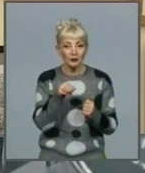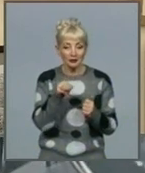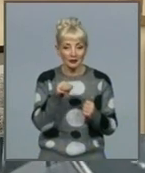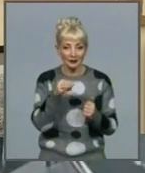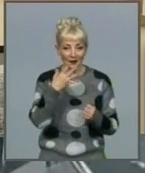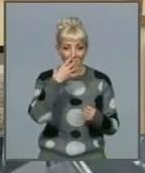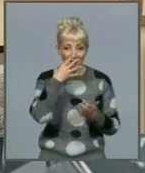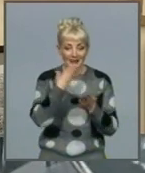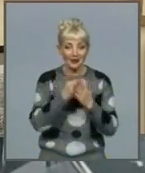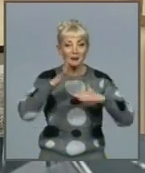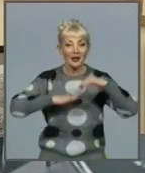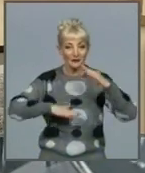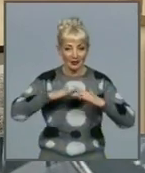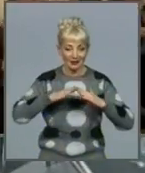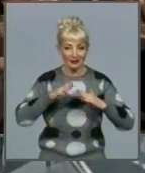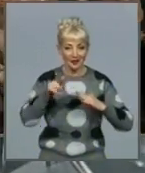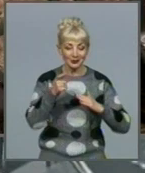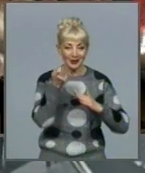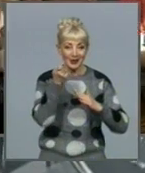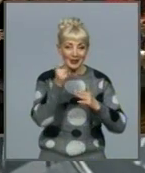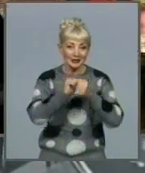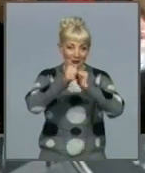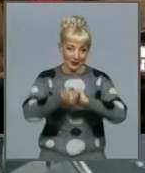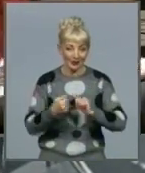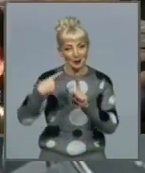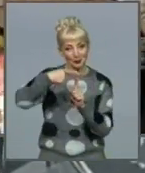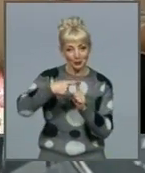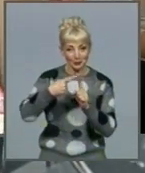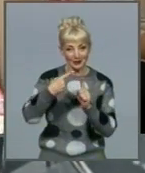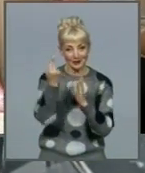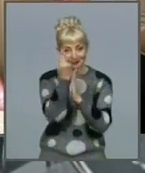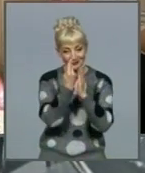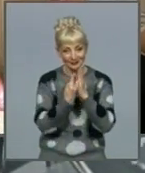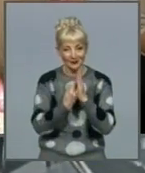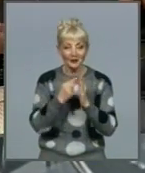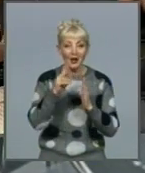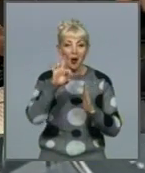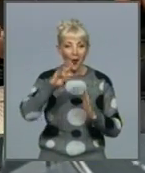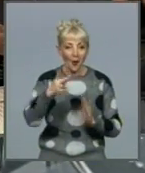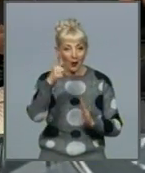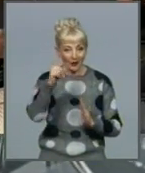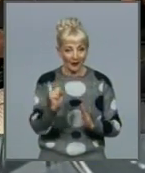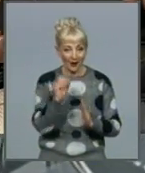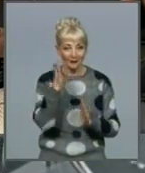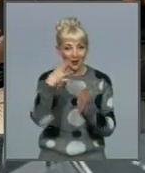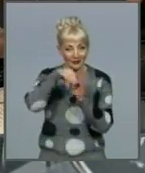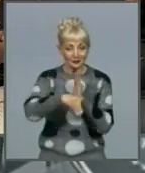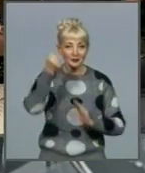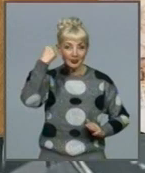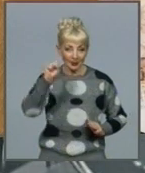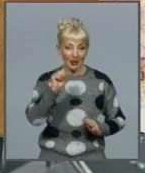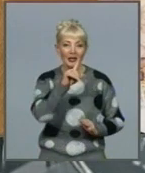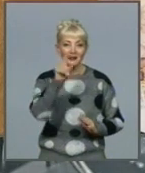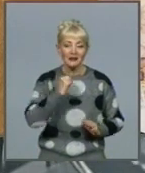професії, він перекривається плюсом творчості. Ольга, за оцінкою журі, в числі переможців. За неперевершену майстерність